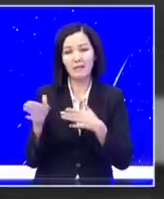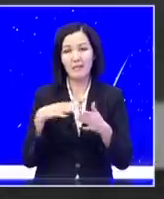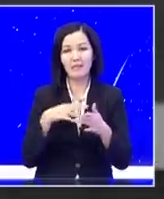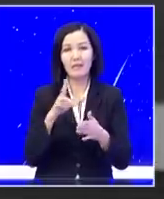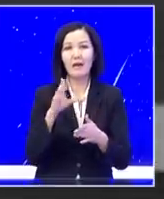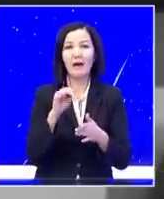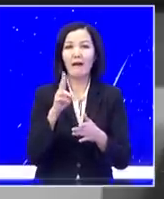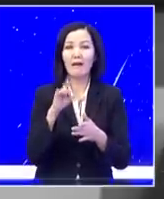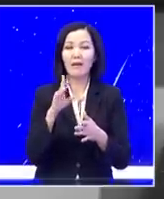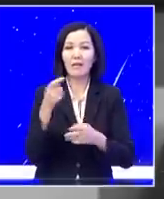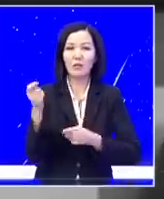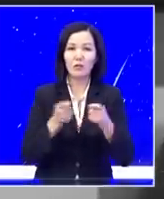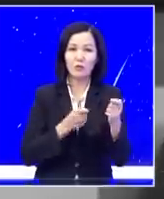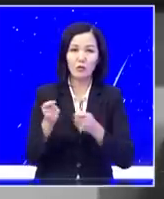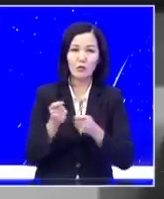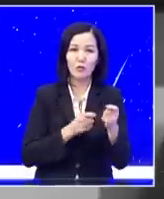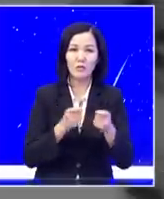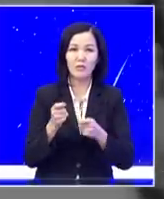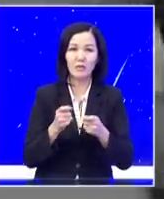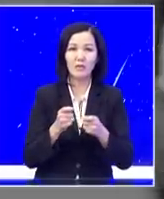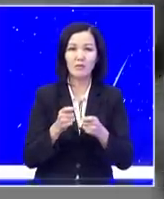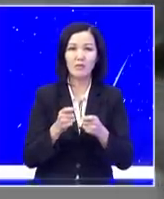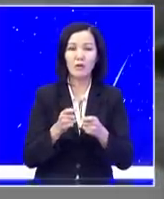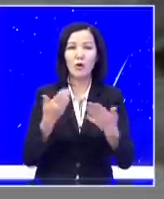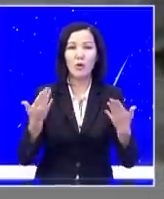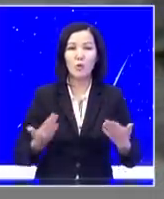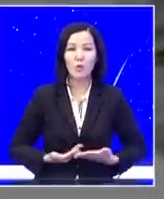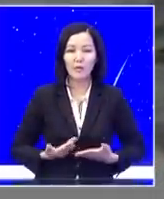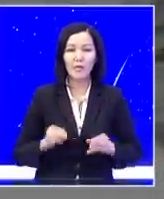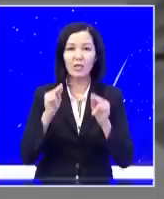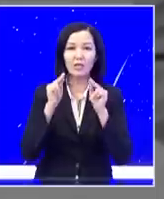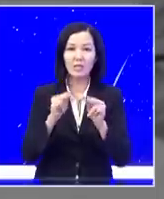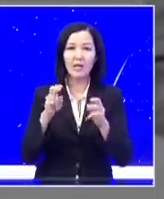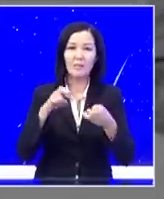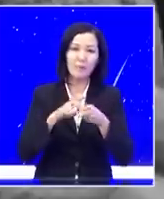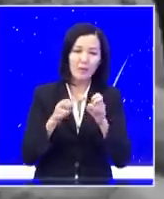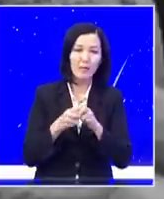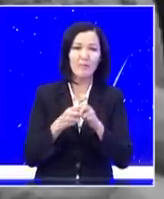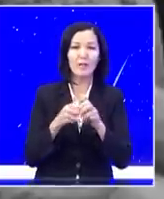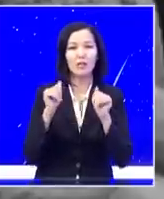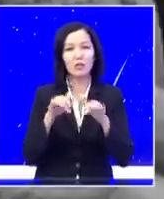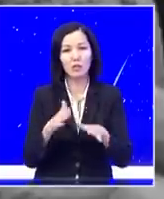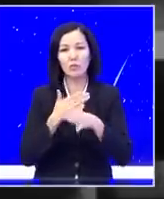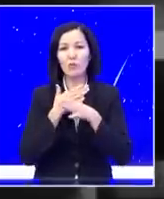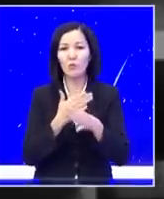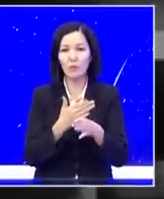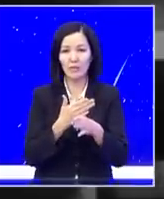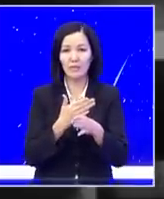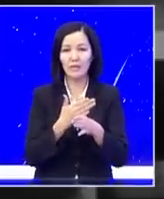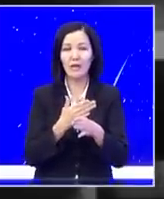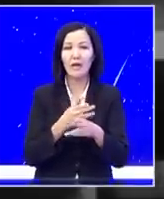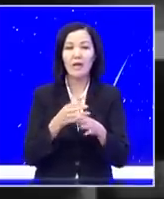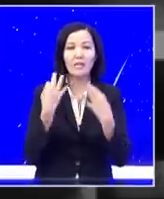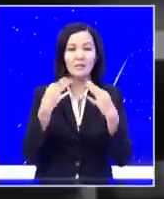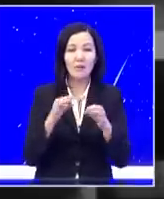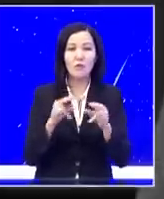қарекетті жүргізді. Ток шоуы ток шоу емес. Өмірге шынайы жолу. Көптің тауқыметін шешісті, көпті жолға салды.